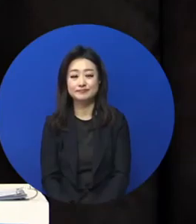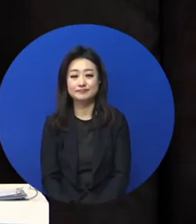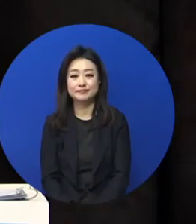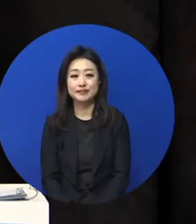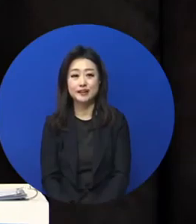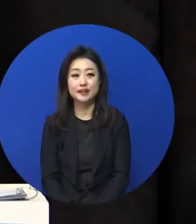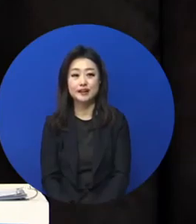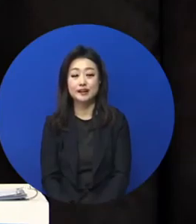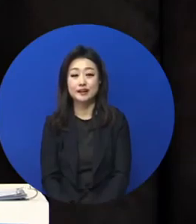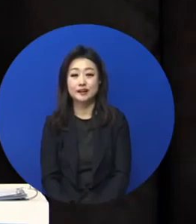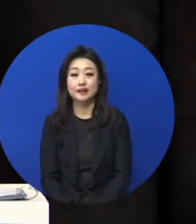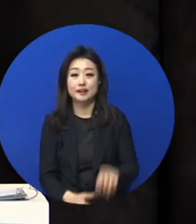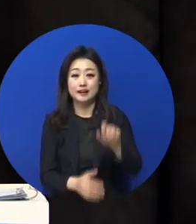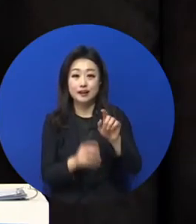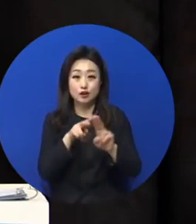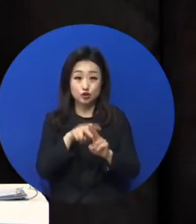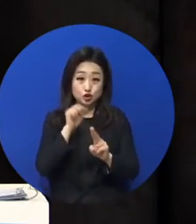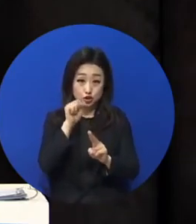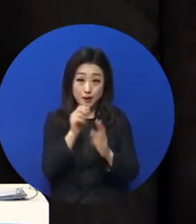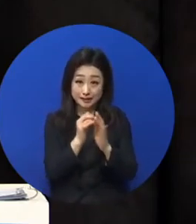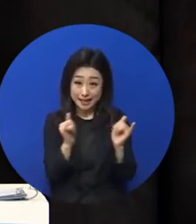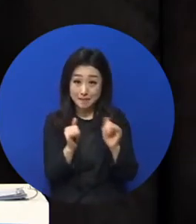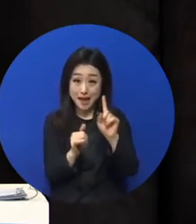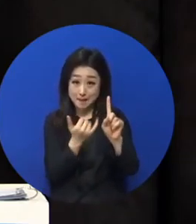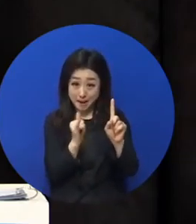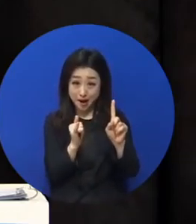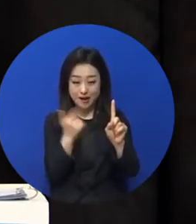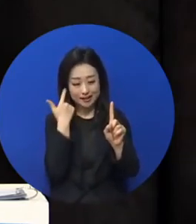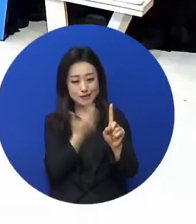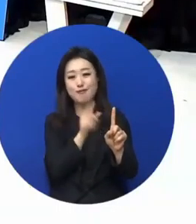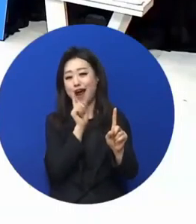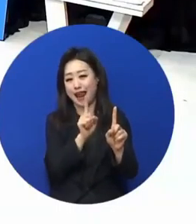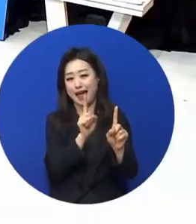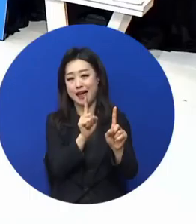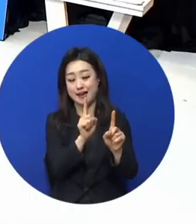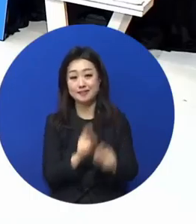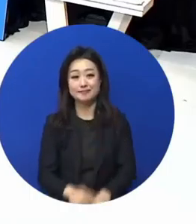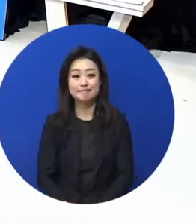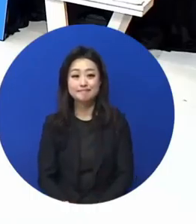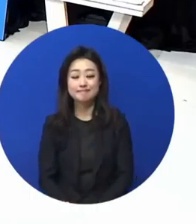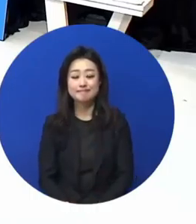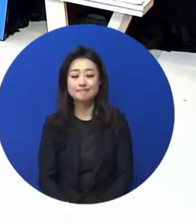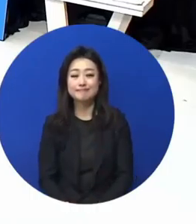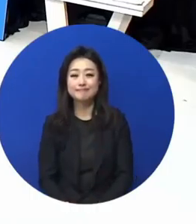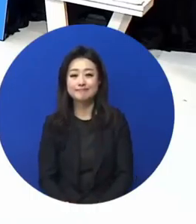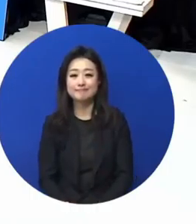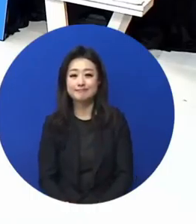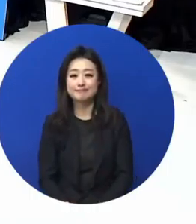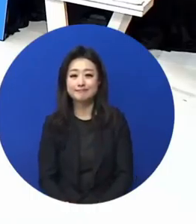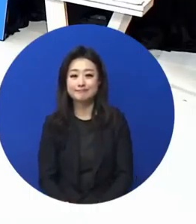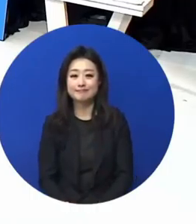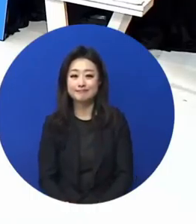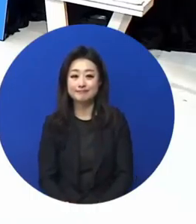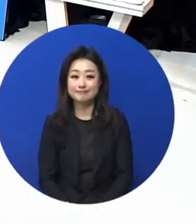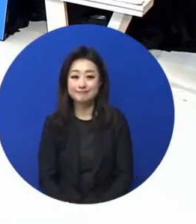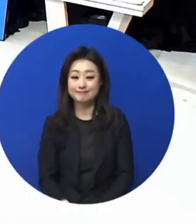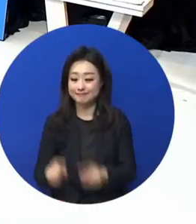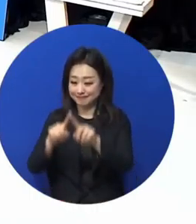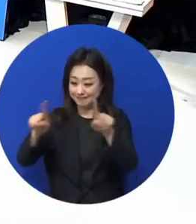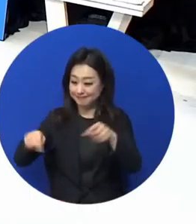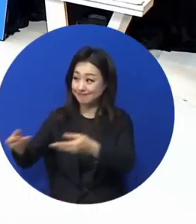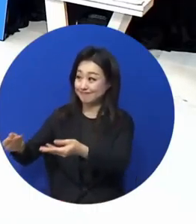각 후보자들에게 한 개씩 질문을 하도록 하겠는데요. 질문이 좀 나와 있나요? 제가 좀 질문을 받도록 하겠습니다. 아, 여기 와 있군요.